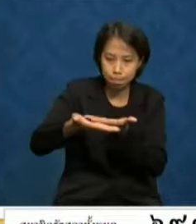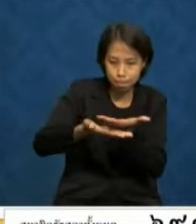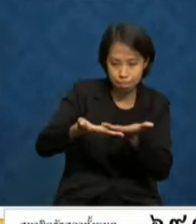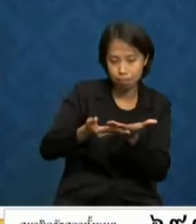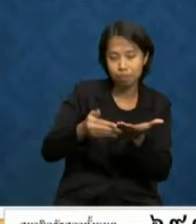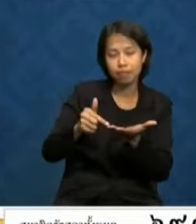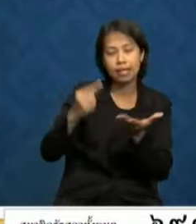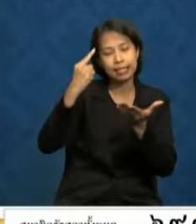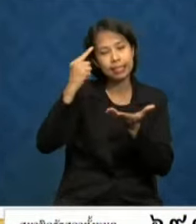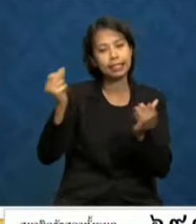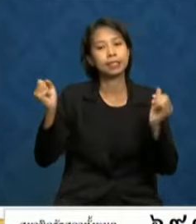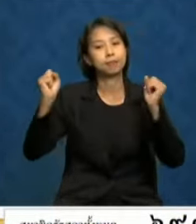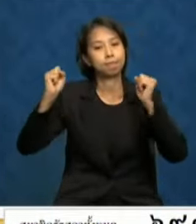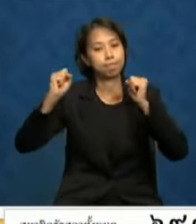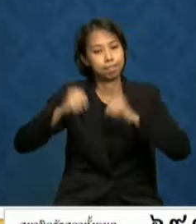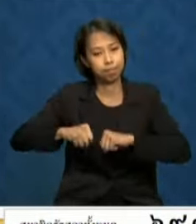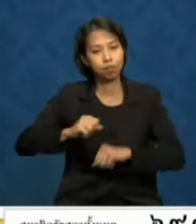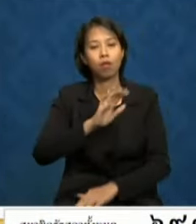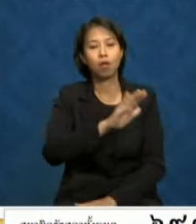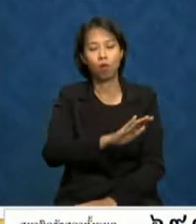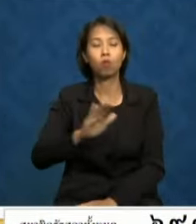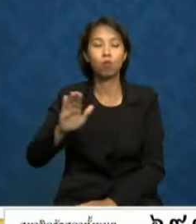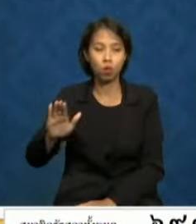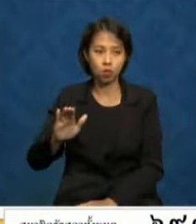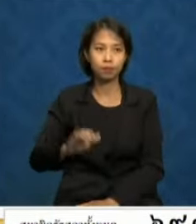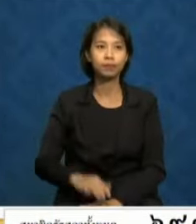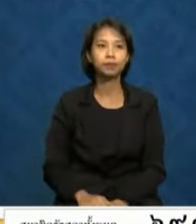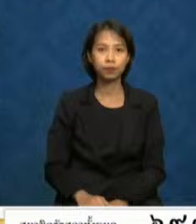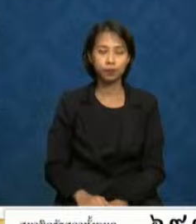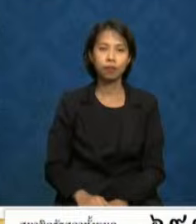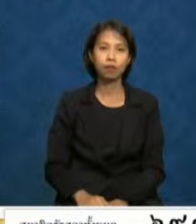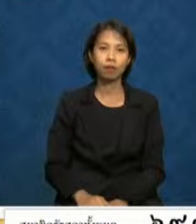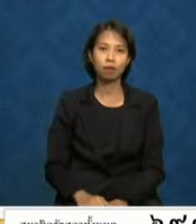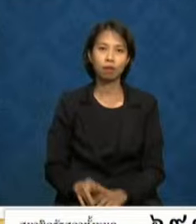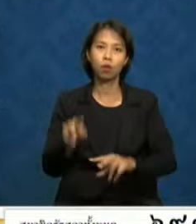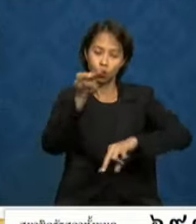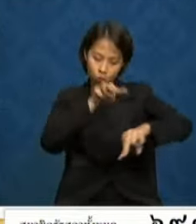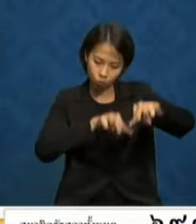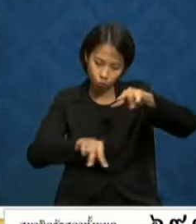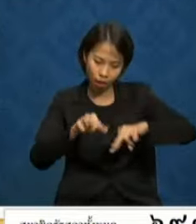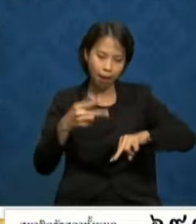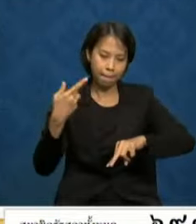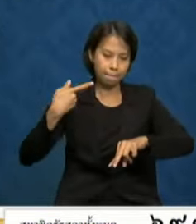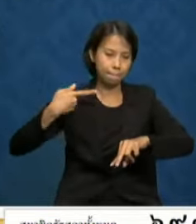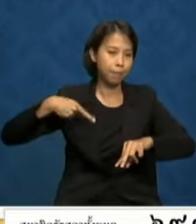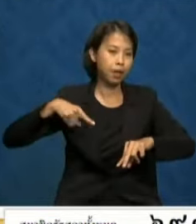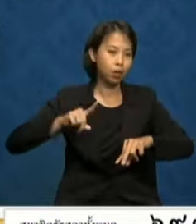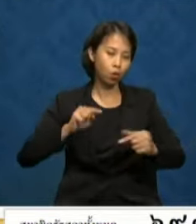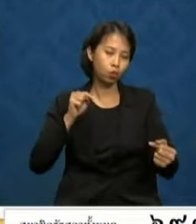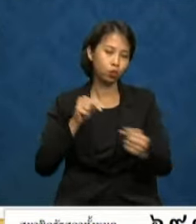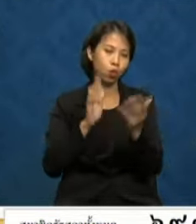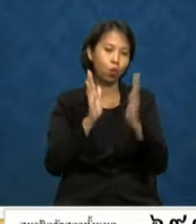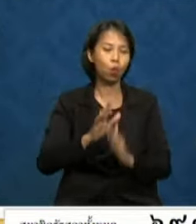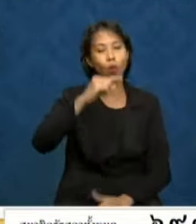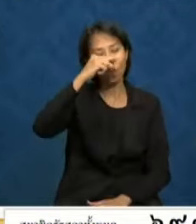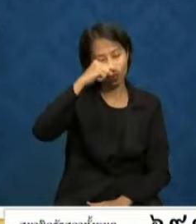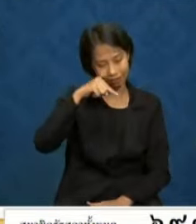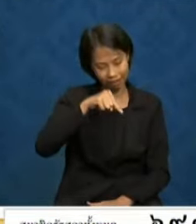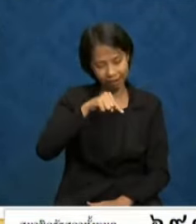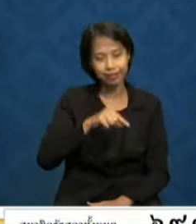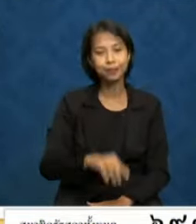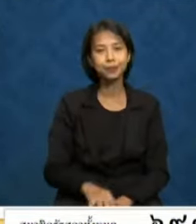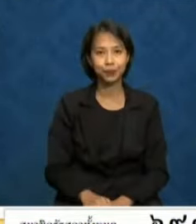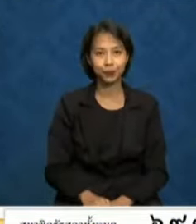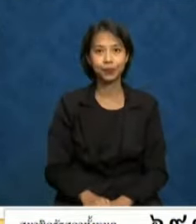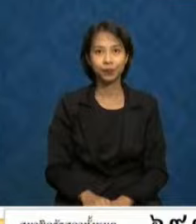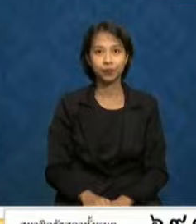านทั้งสองเรื่องนะครับแล้วก็จะดูแลผลประโยชน์ของคนไทยทุกคนอย่างสมดุล นะครับเ